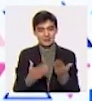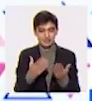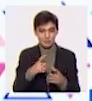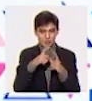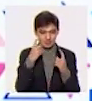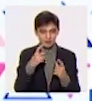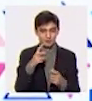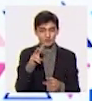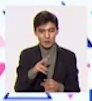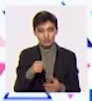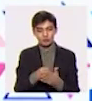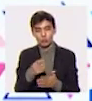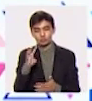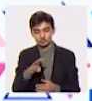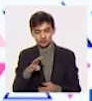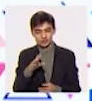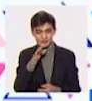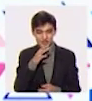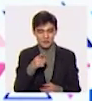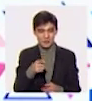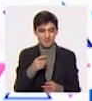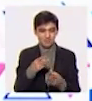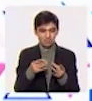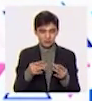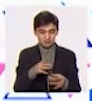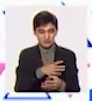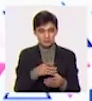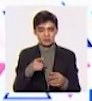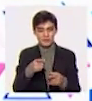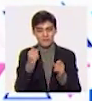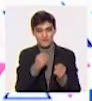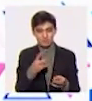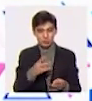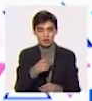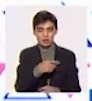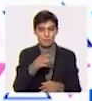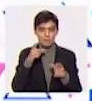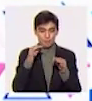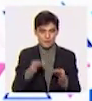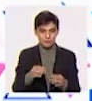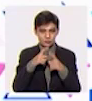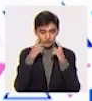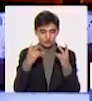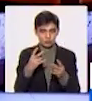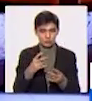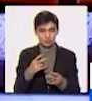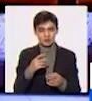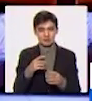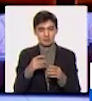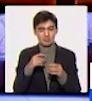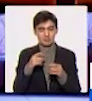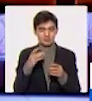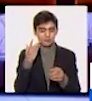от 2 до 4 часов увлажняется, тогда его надо выбрасывать. Mm-hmm. Его надо правильно носить, чтобы полностью никаких зазор, чтобы не